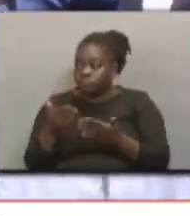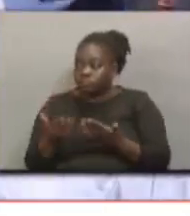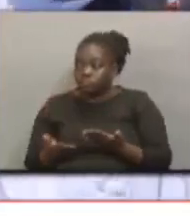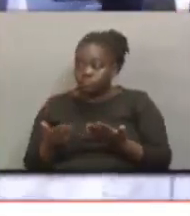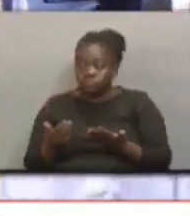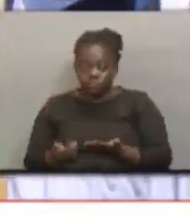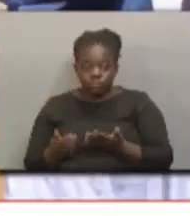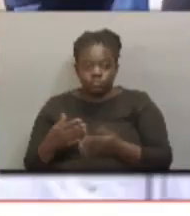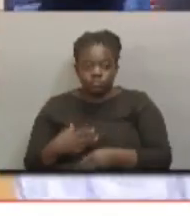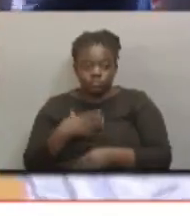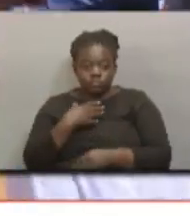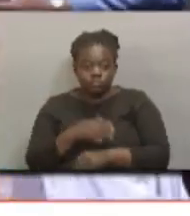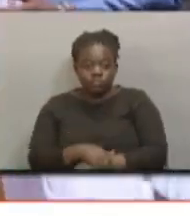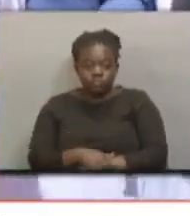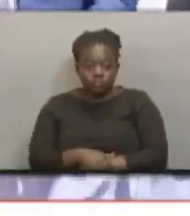abagenyi.